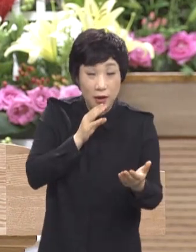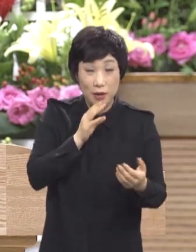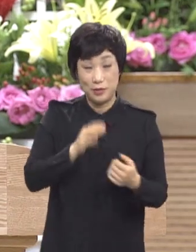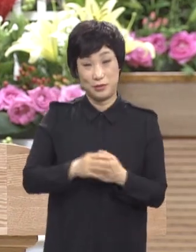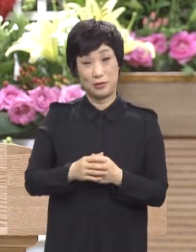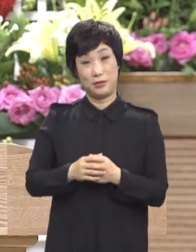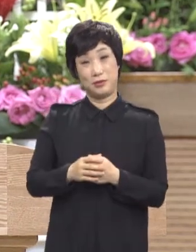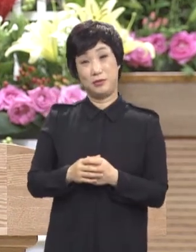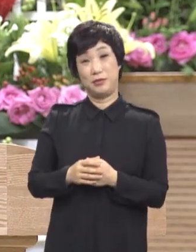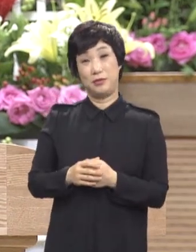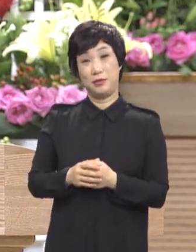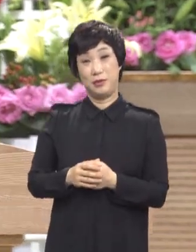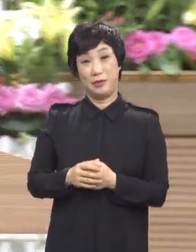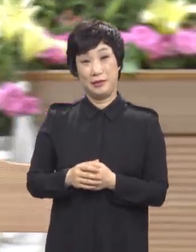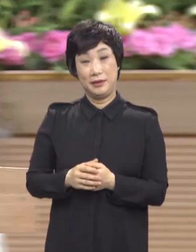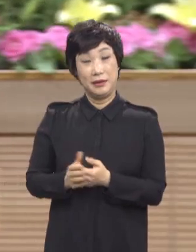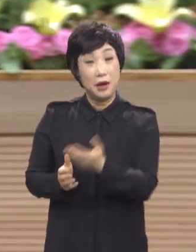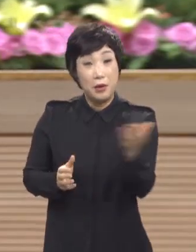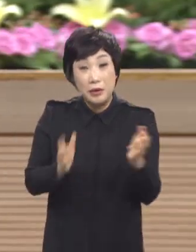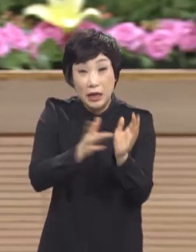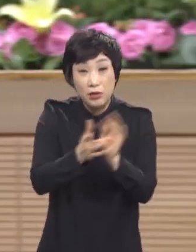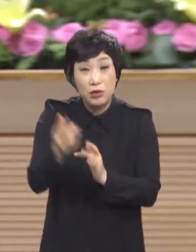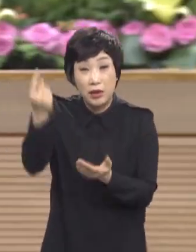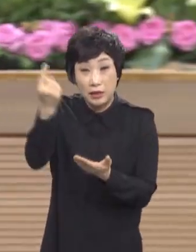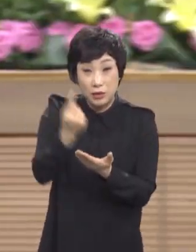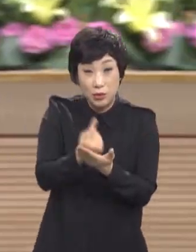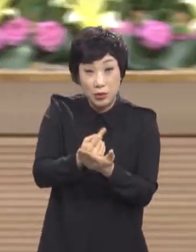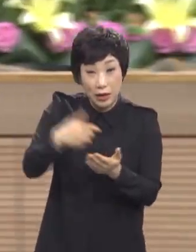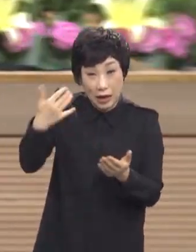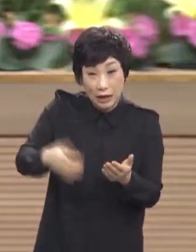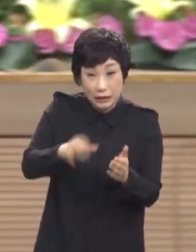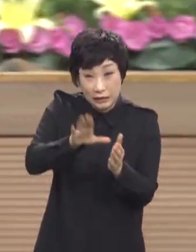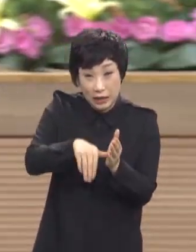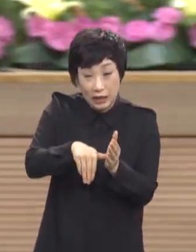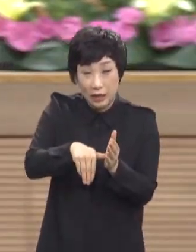말씀하셨어요. 그가 오시기 전